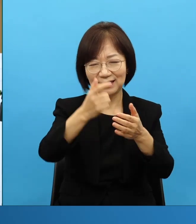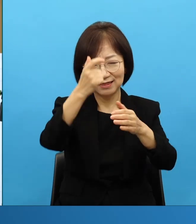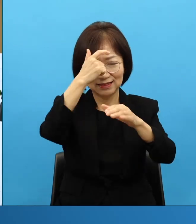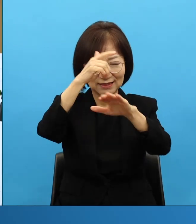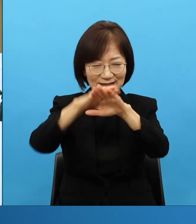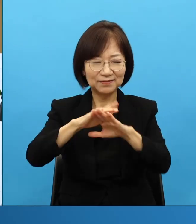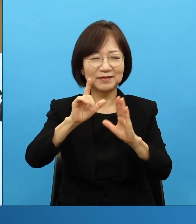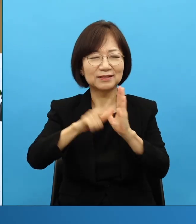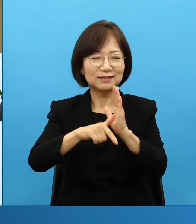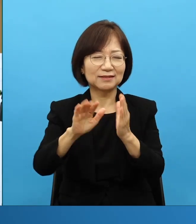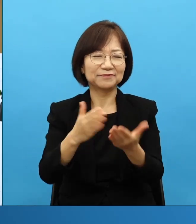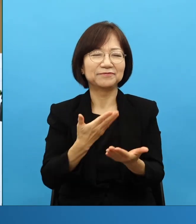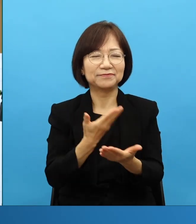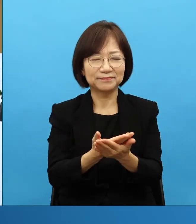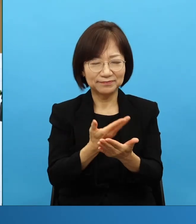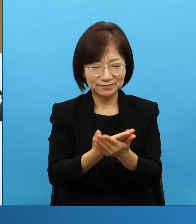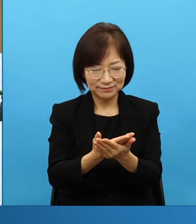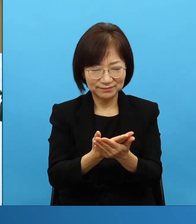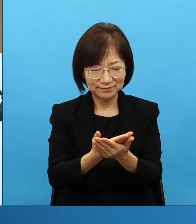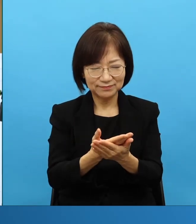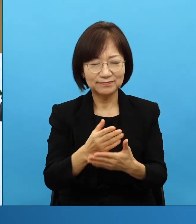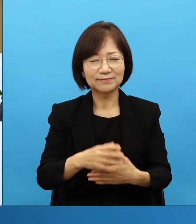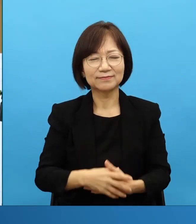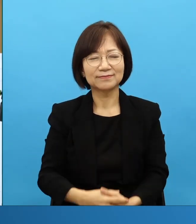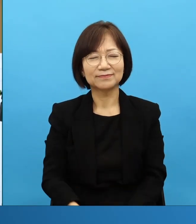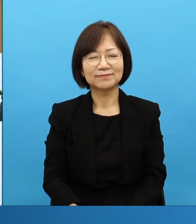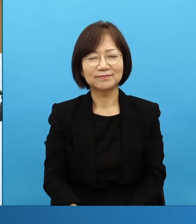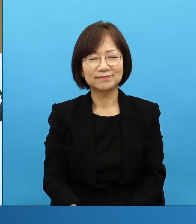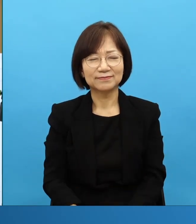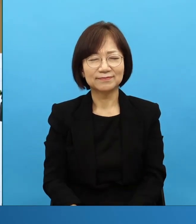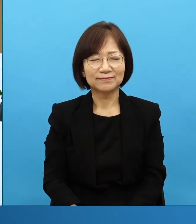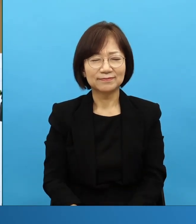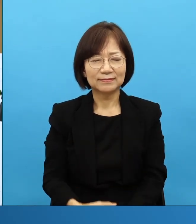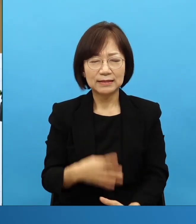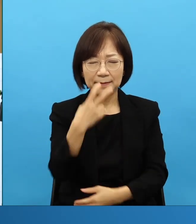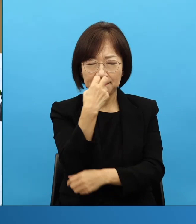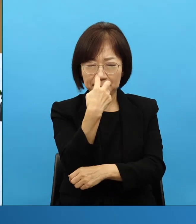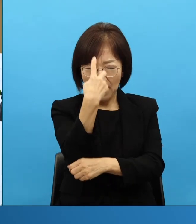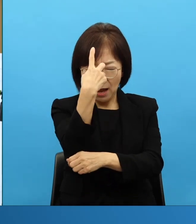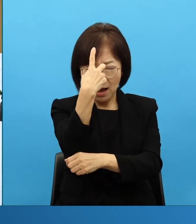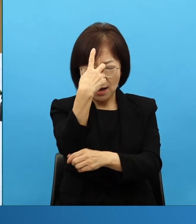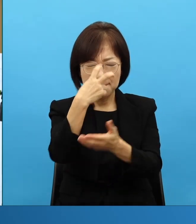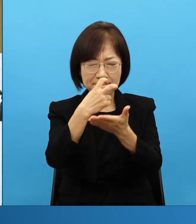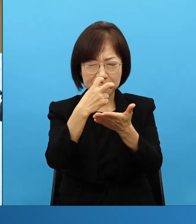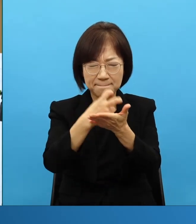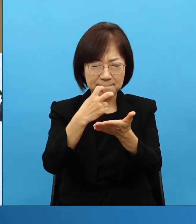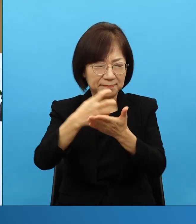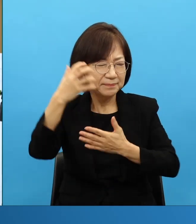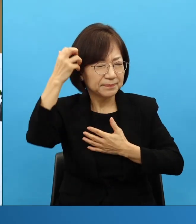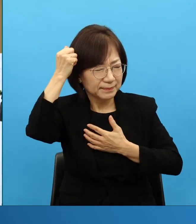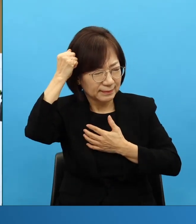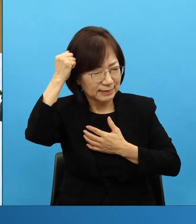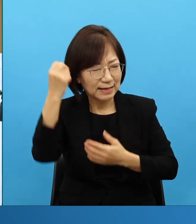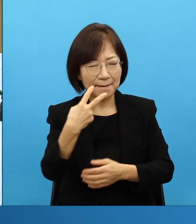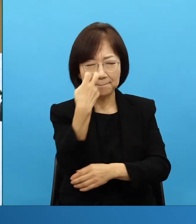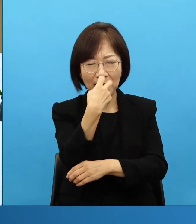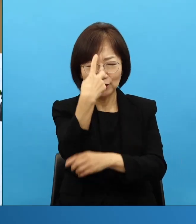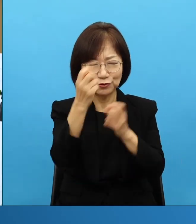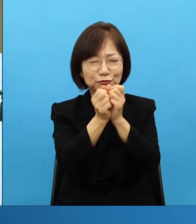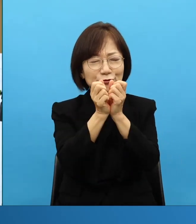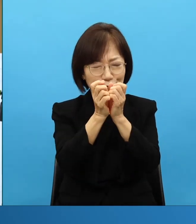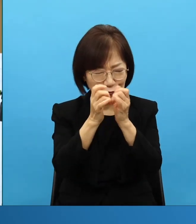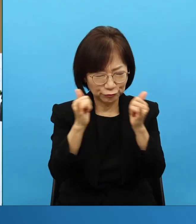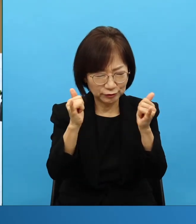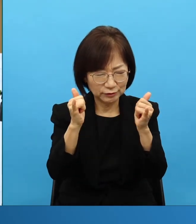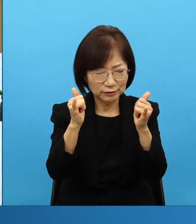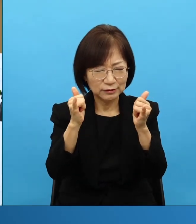bind all evil spirits during this precious time of worship. 망대의 법칙을 누리는 파수꾼으로 우리를